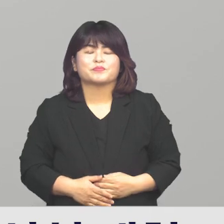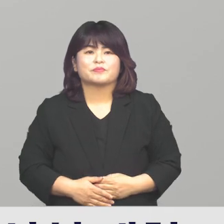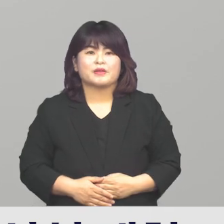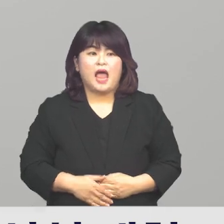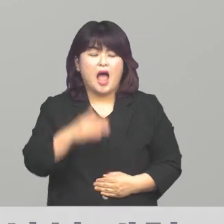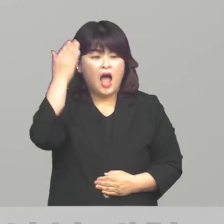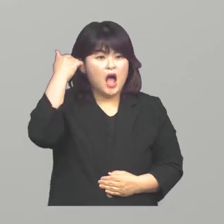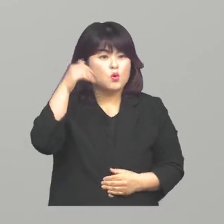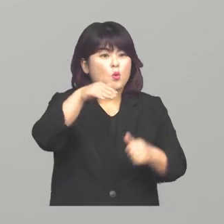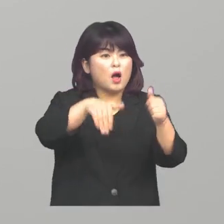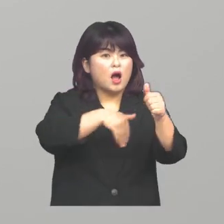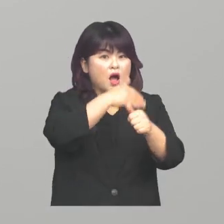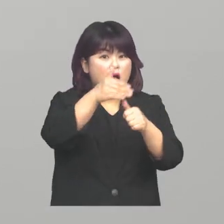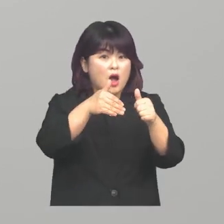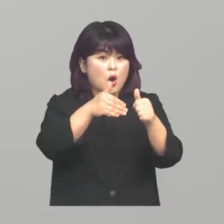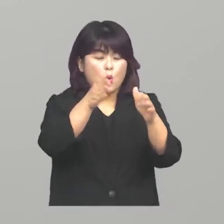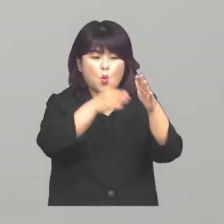개최했습니다.